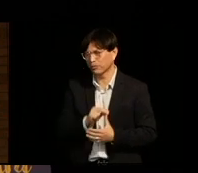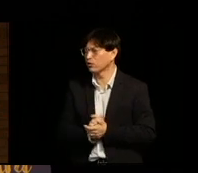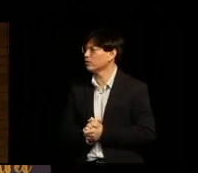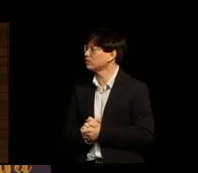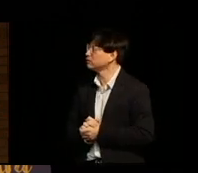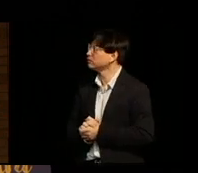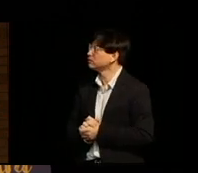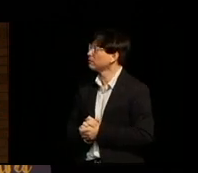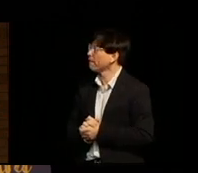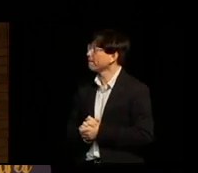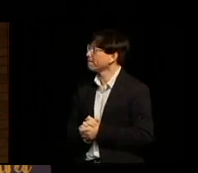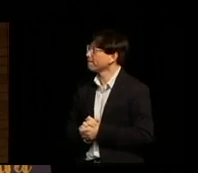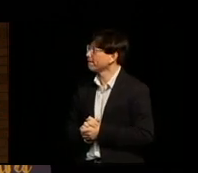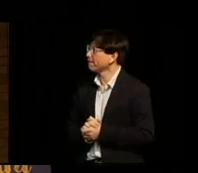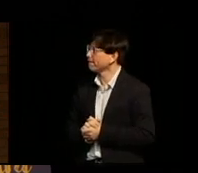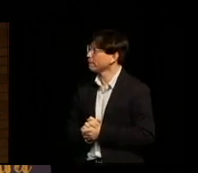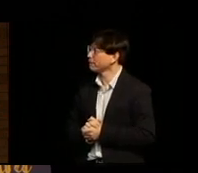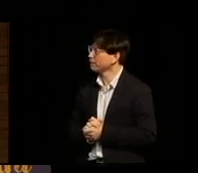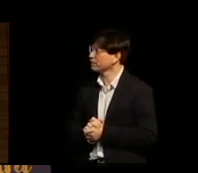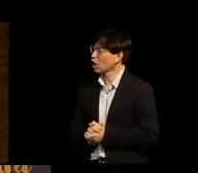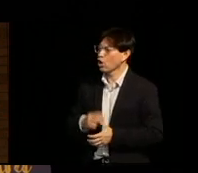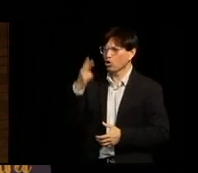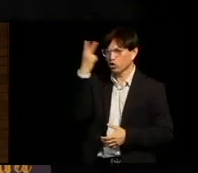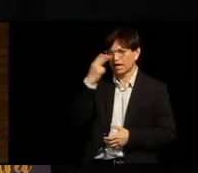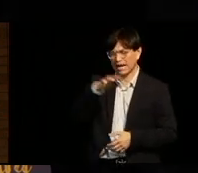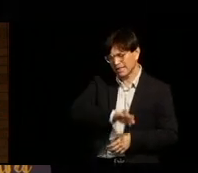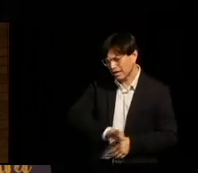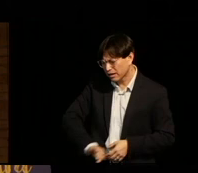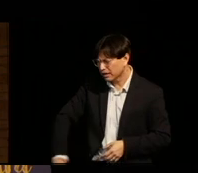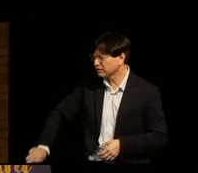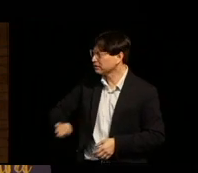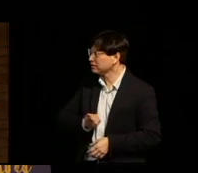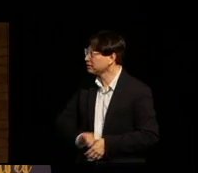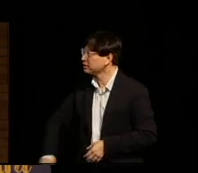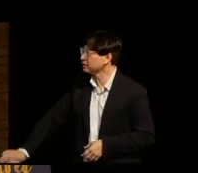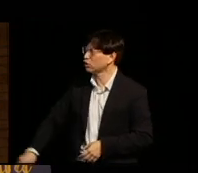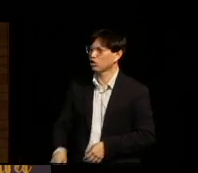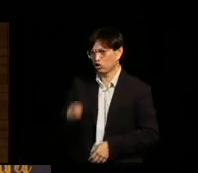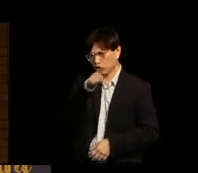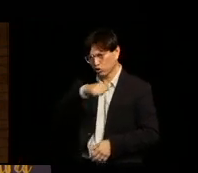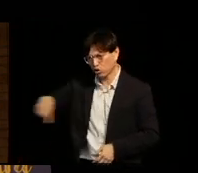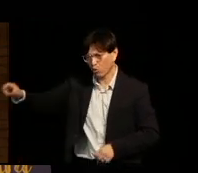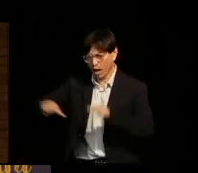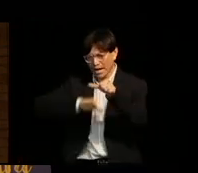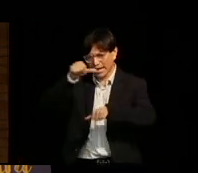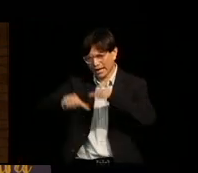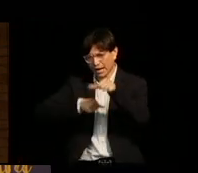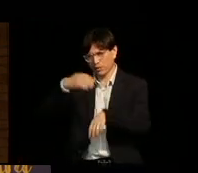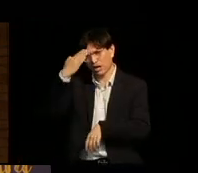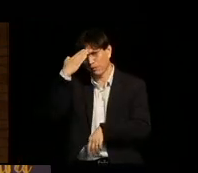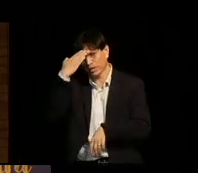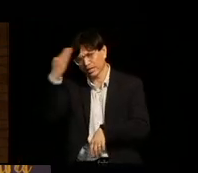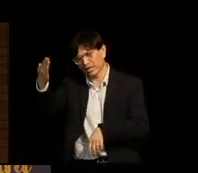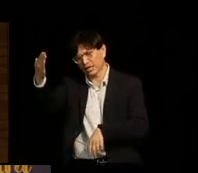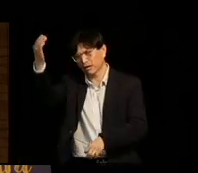a volte pensano di essere un'appendice una realtà marginale non è affatto vero Sono quelli che cambiano la mentalità perché